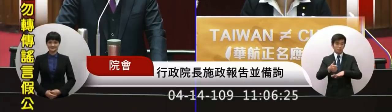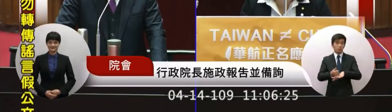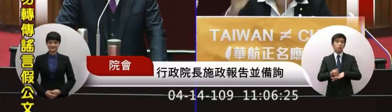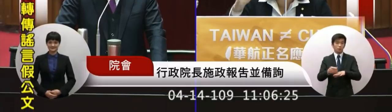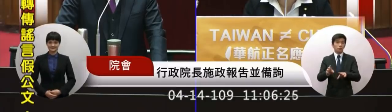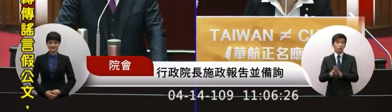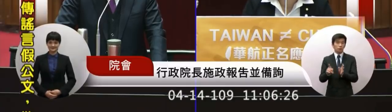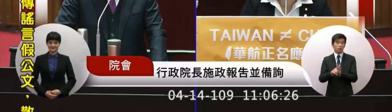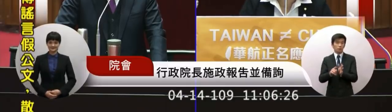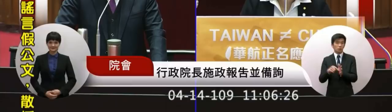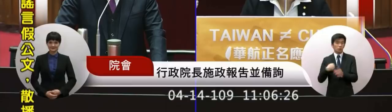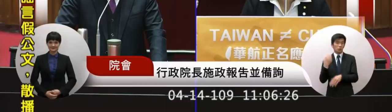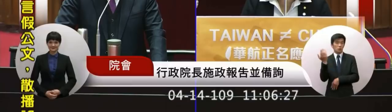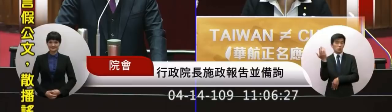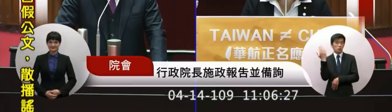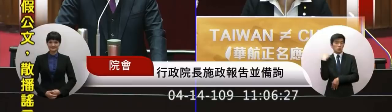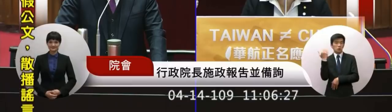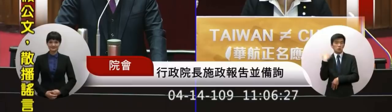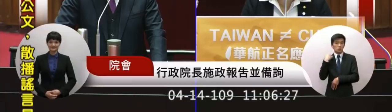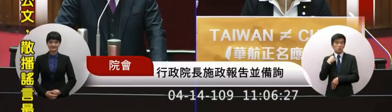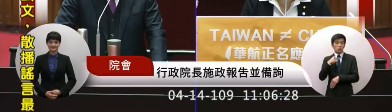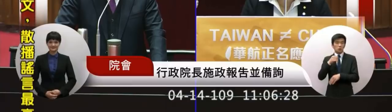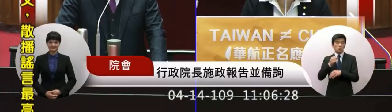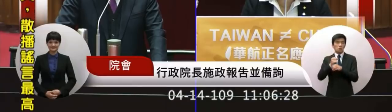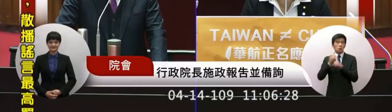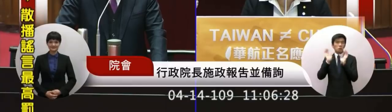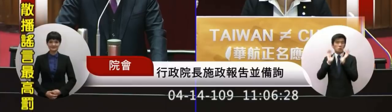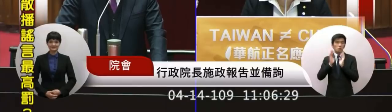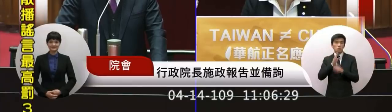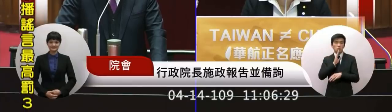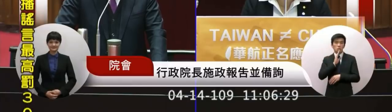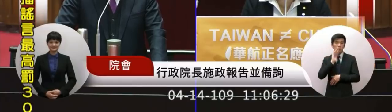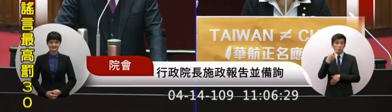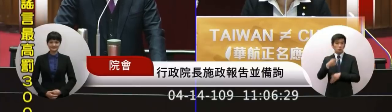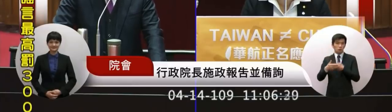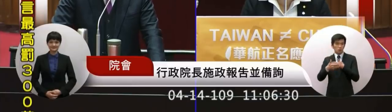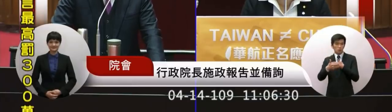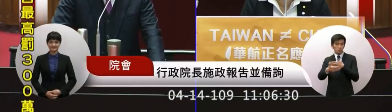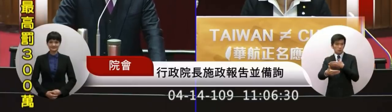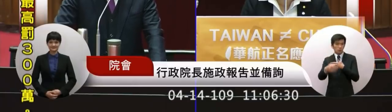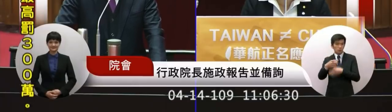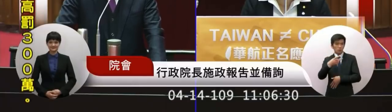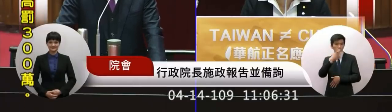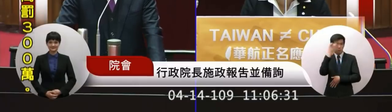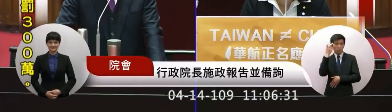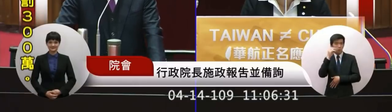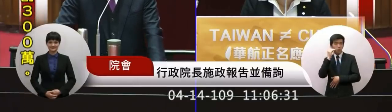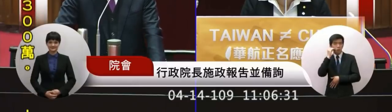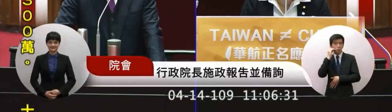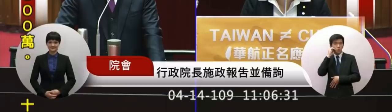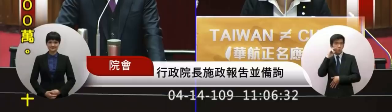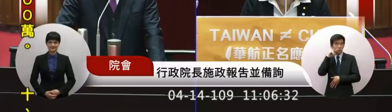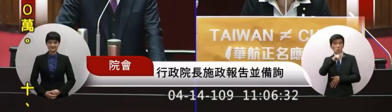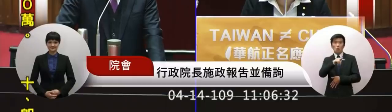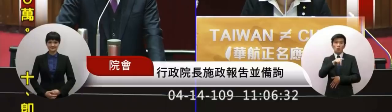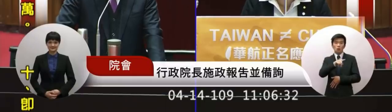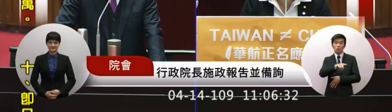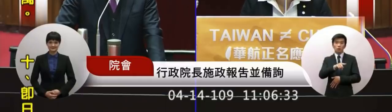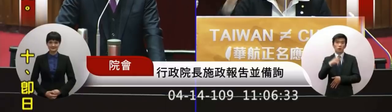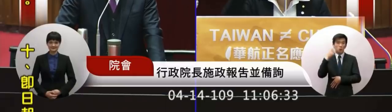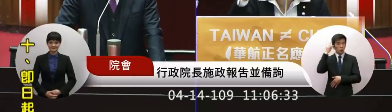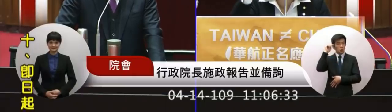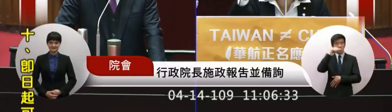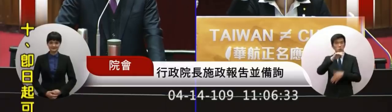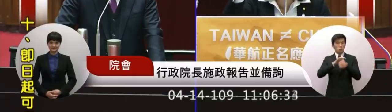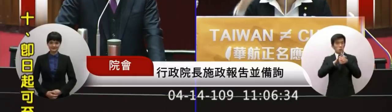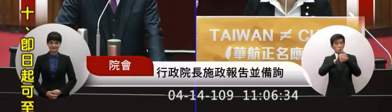的時候我是做小孩不過在這個過程當中我如果看到你的時候我就覺得你的口